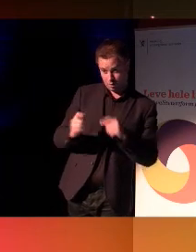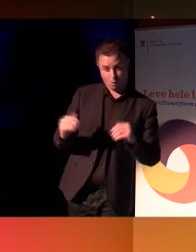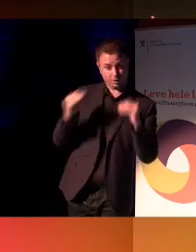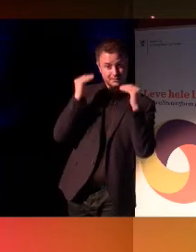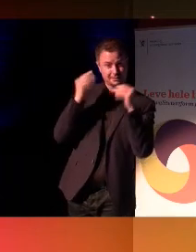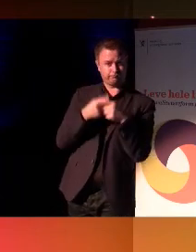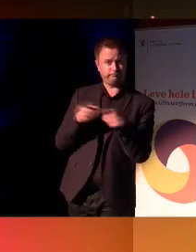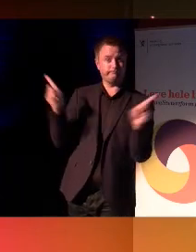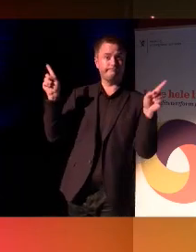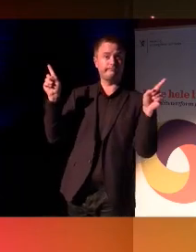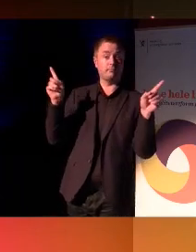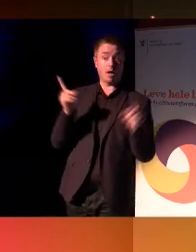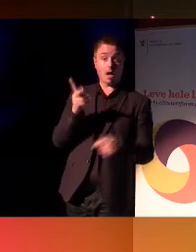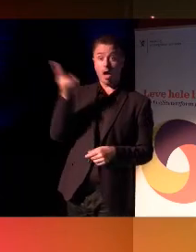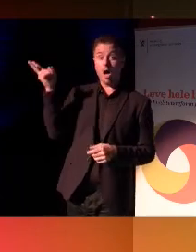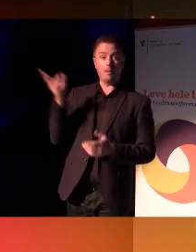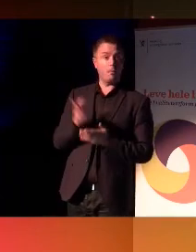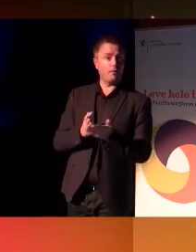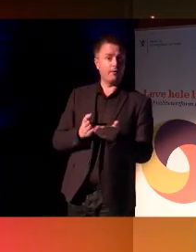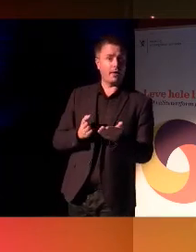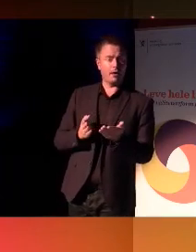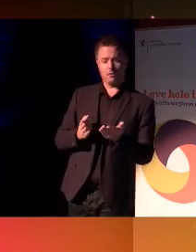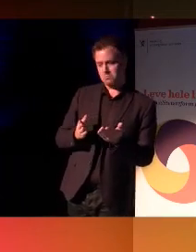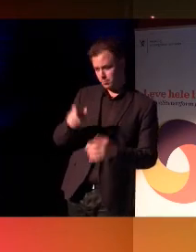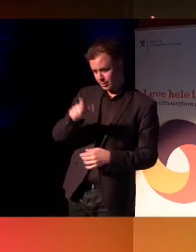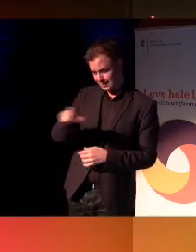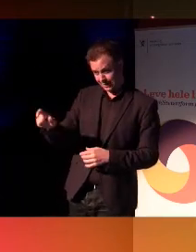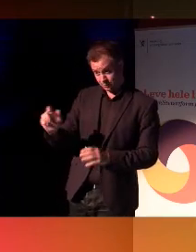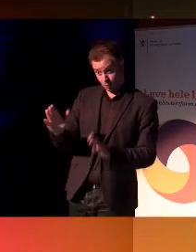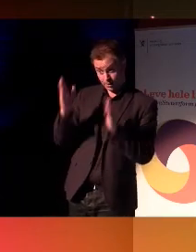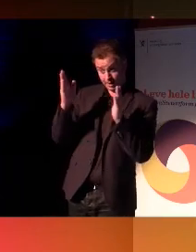Og forbedre de pasientopplevelsene.